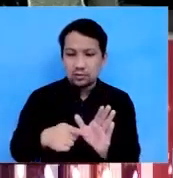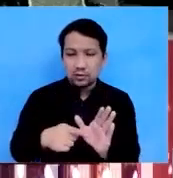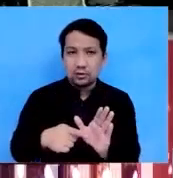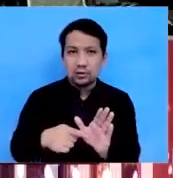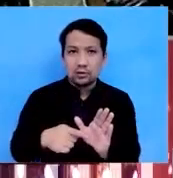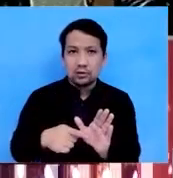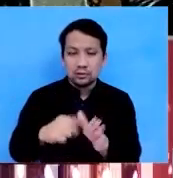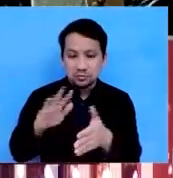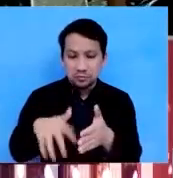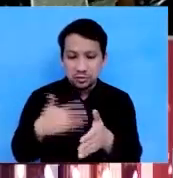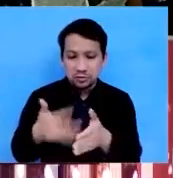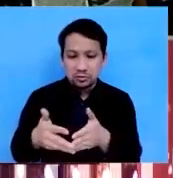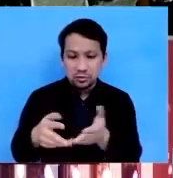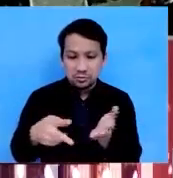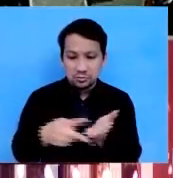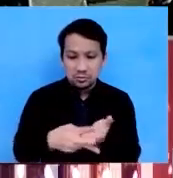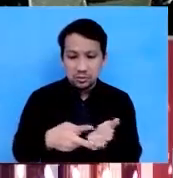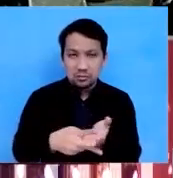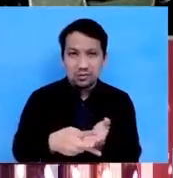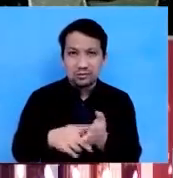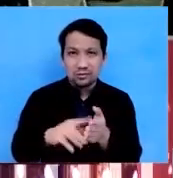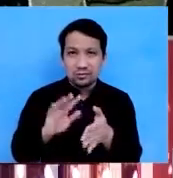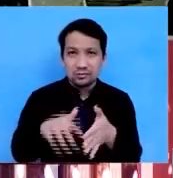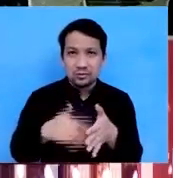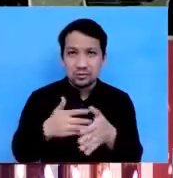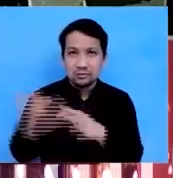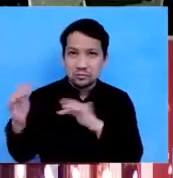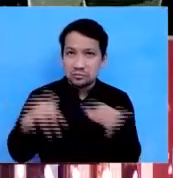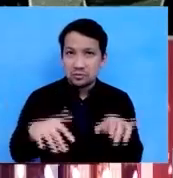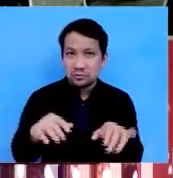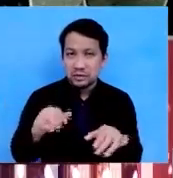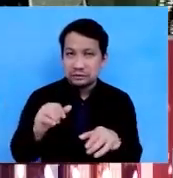chance passengers na lang, puro baka sakali na lang yan?